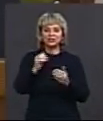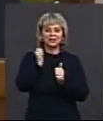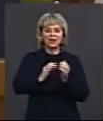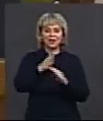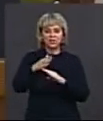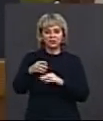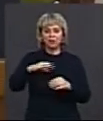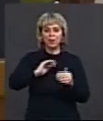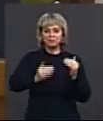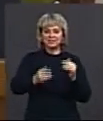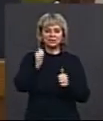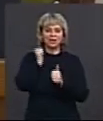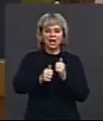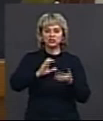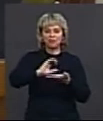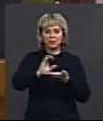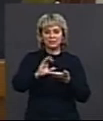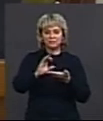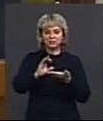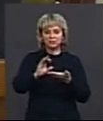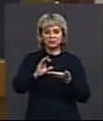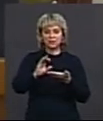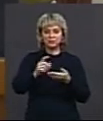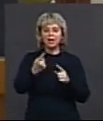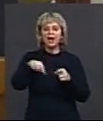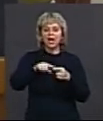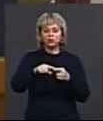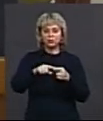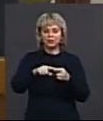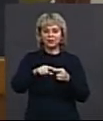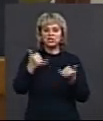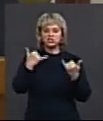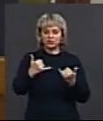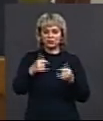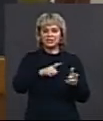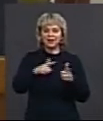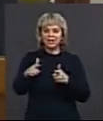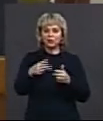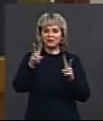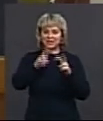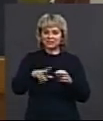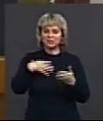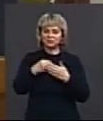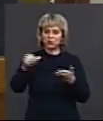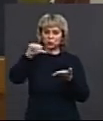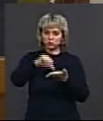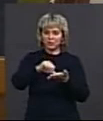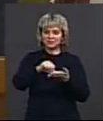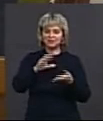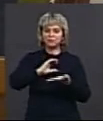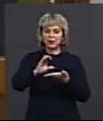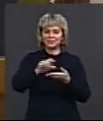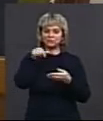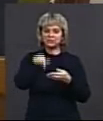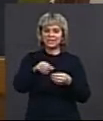каждого бизнесмена, до каждого производителя, который сегодня готов рассматривать свое участие в